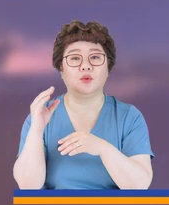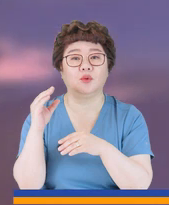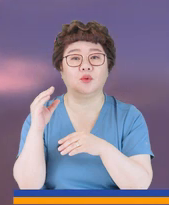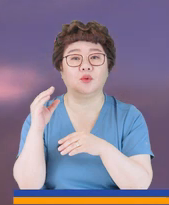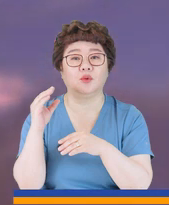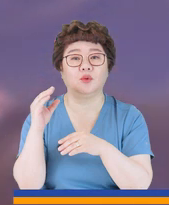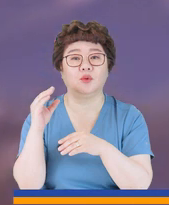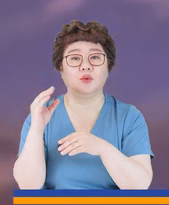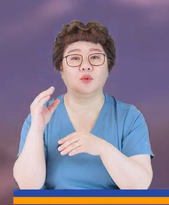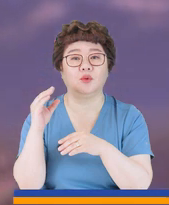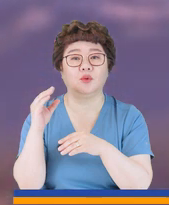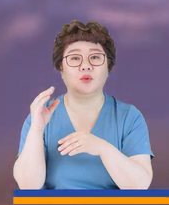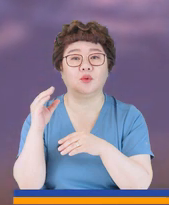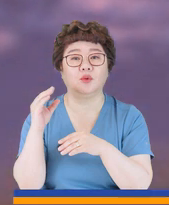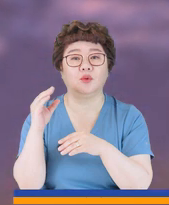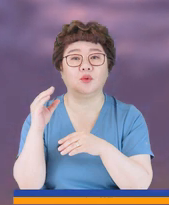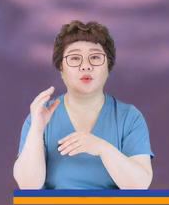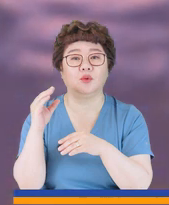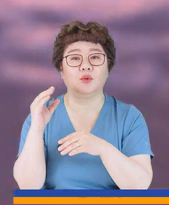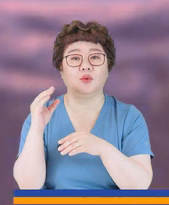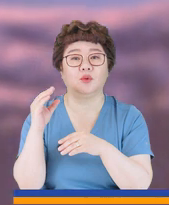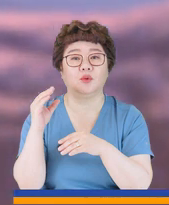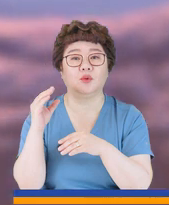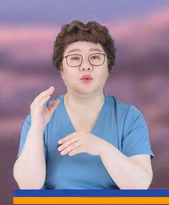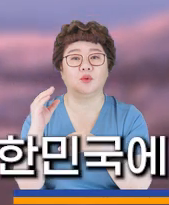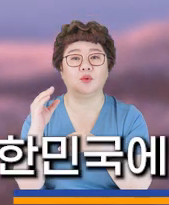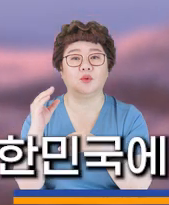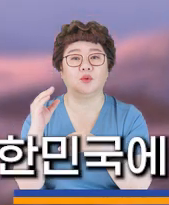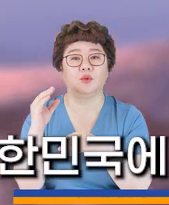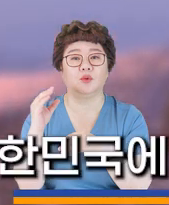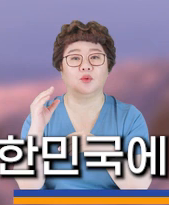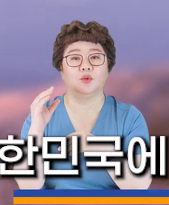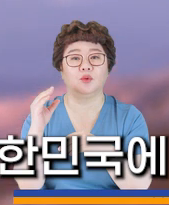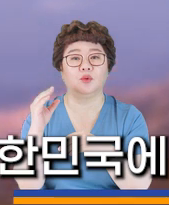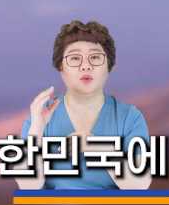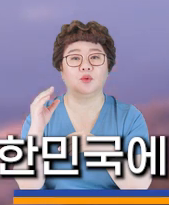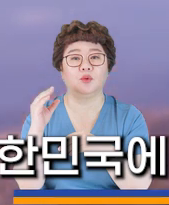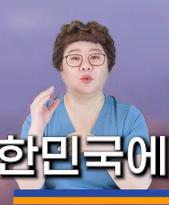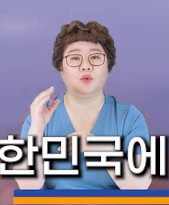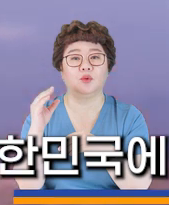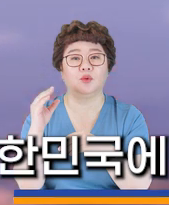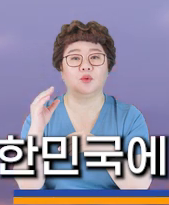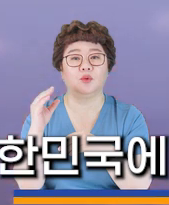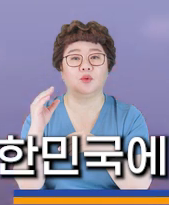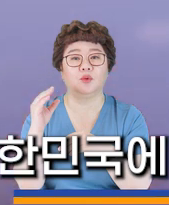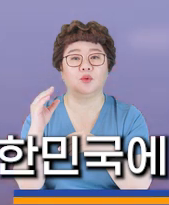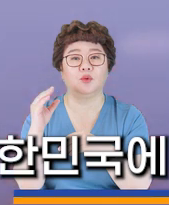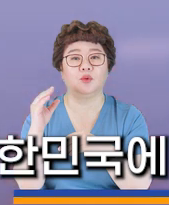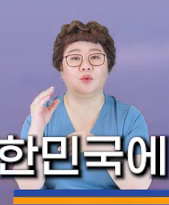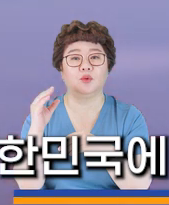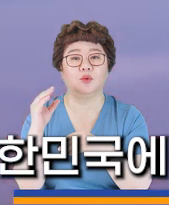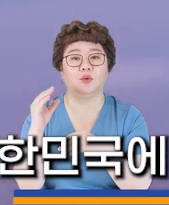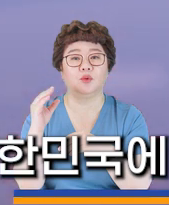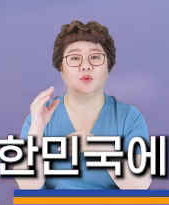왜 이렇게 성적인 문제가 많고 우리는 이 문제를 어떻게 해결할 것인가? 대한민국에 사는 우리가 성에 대해서 유교적인